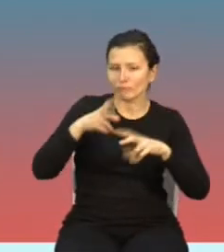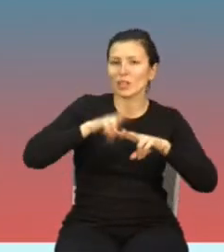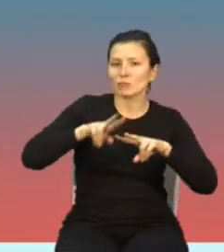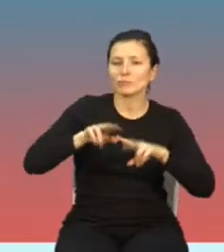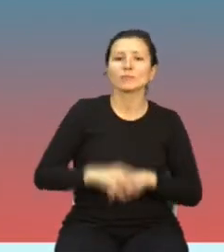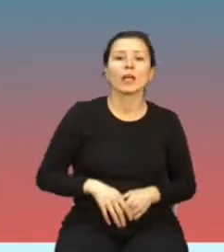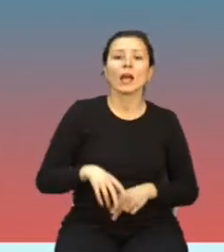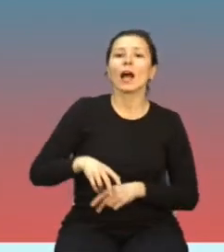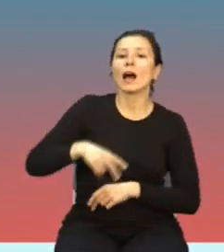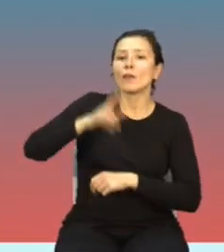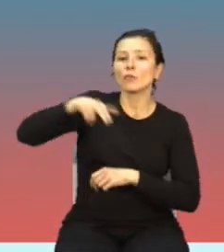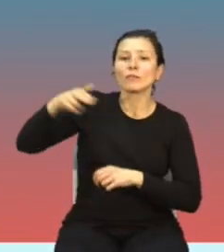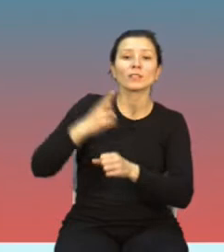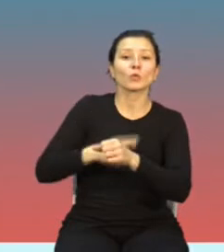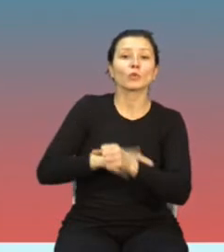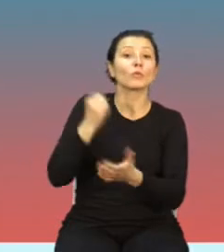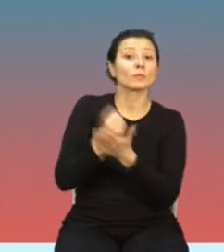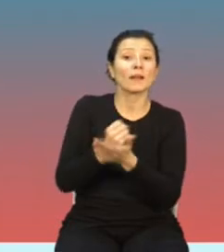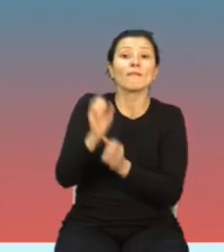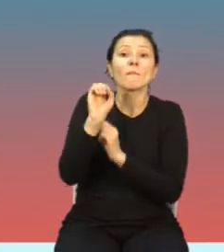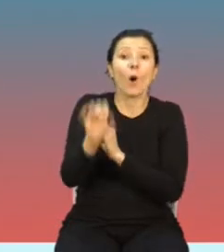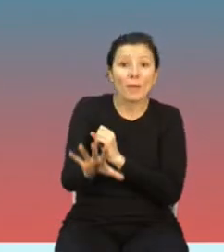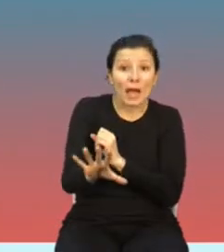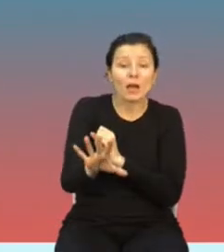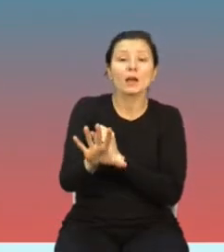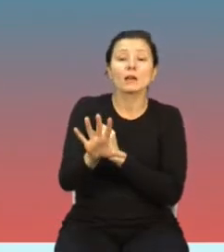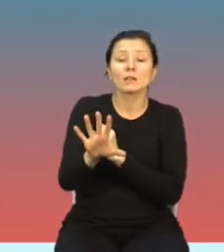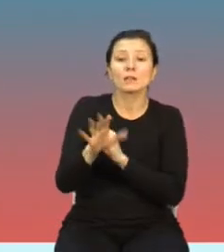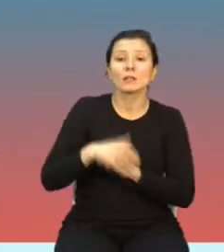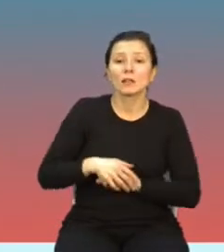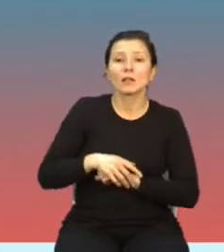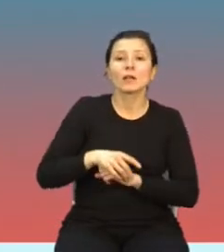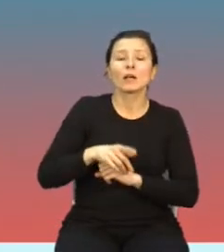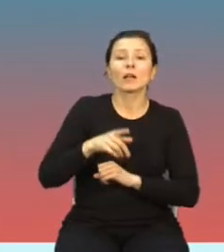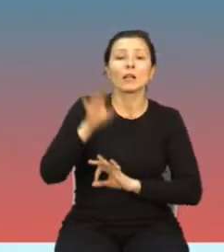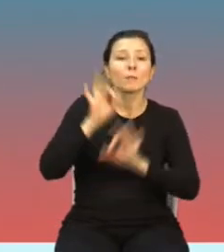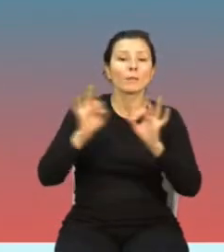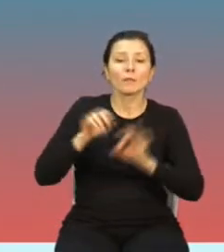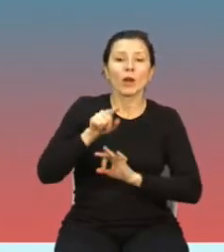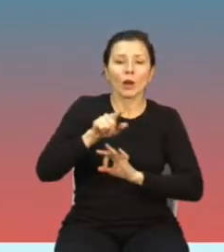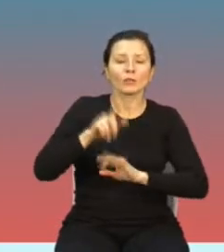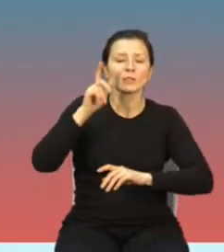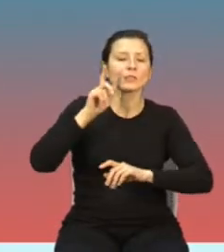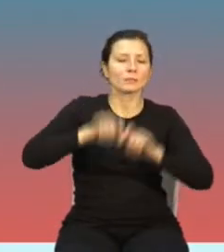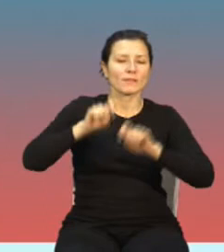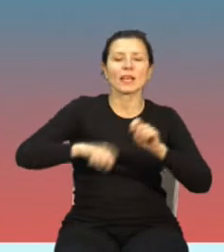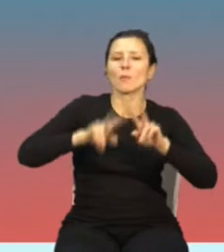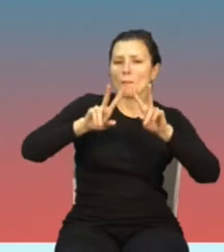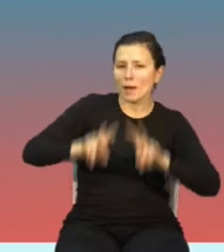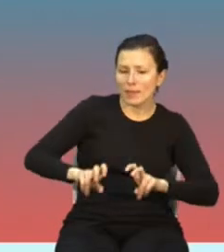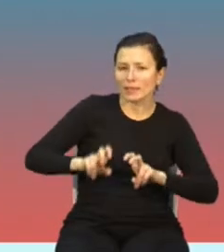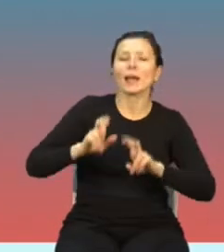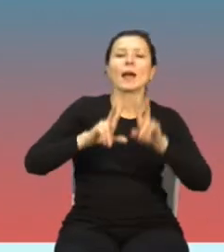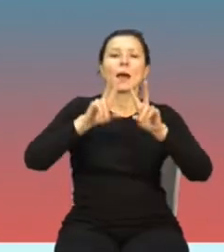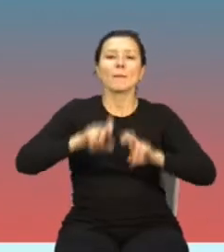Spraw Promieniowania, oni przede wszystkim przeprowadzają prace badawcze, badają stan badań w zakresie zdrowia